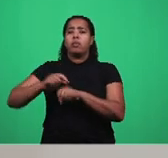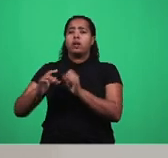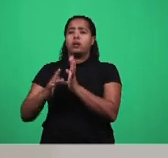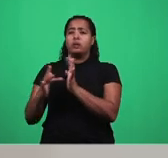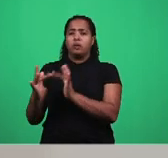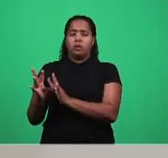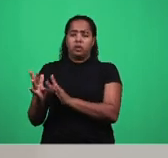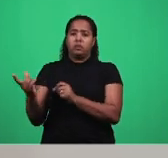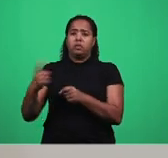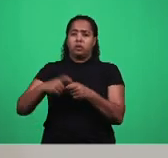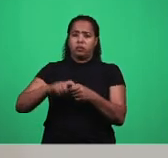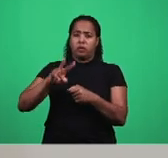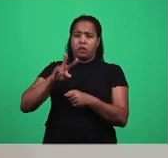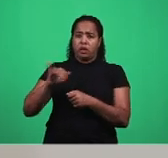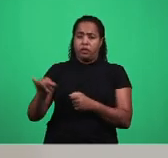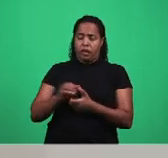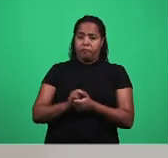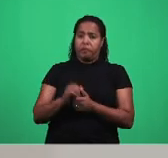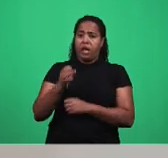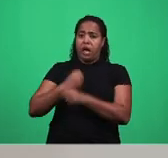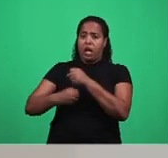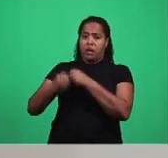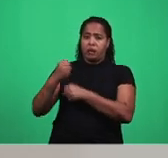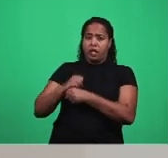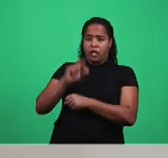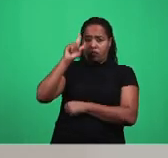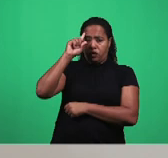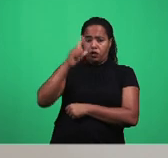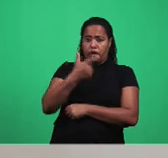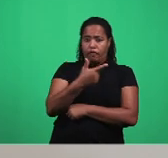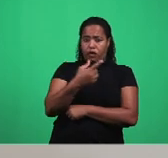dernière, le 24 novembre,